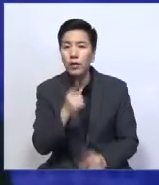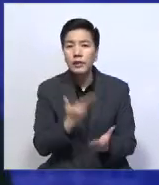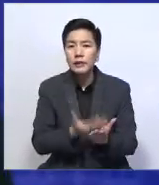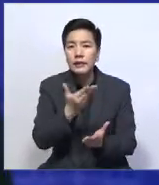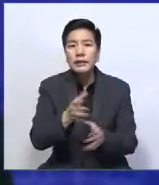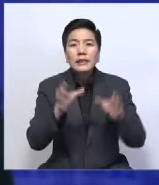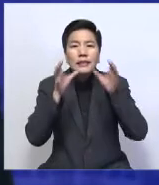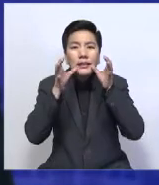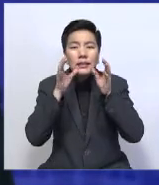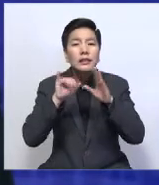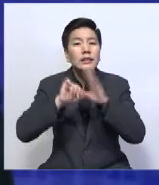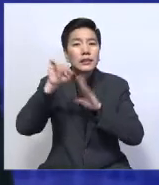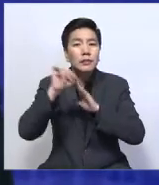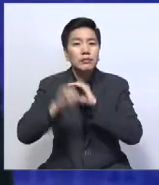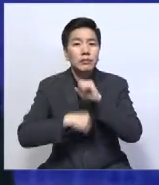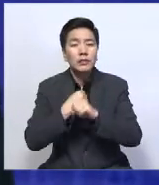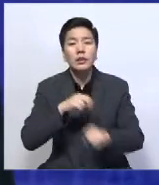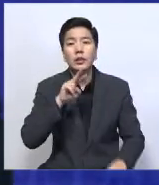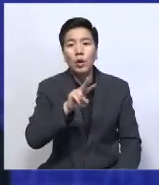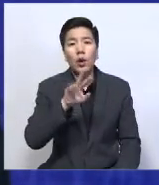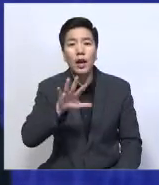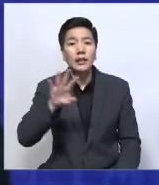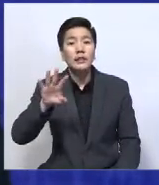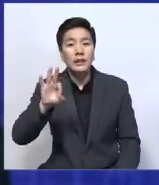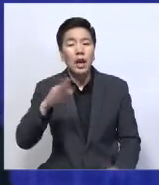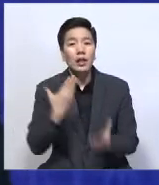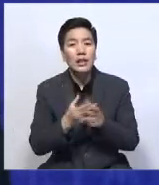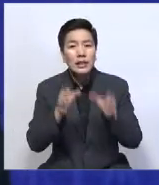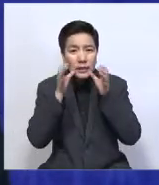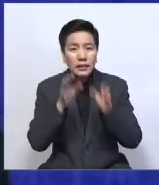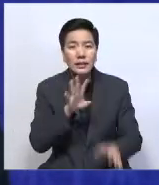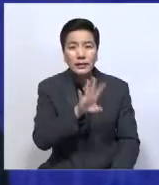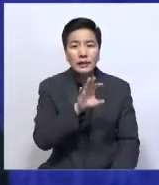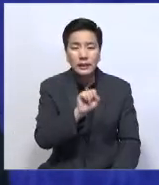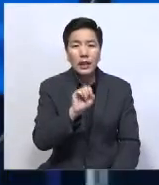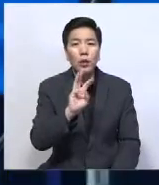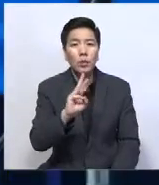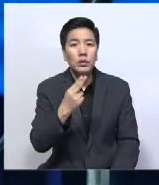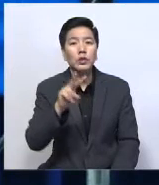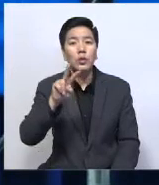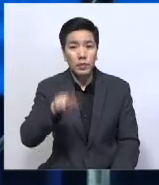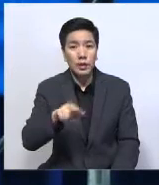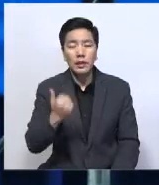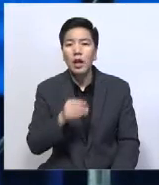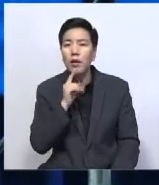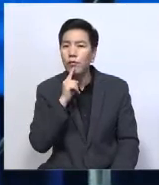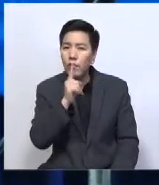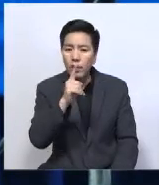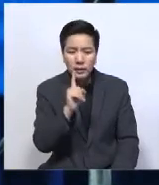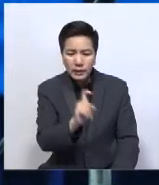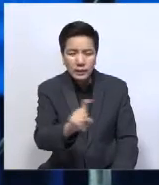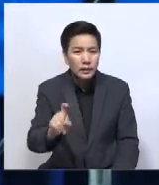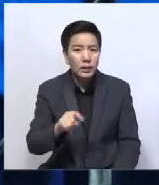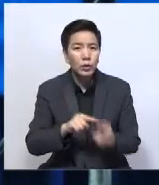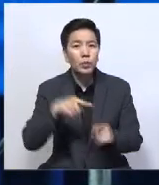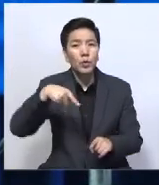ซื้อเสือดำที่สวนสัตว์เชียงใหม่เมื่อปี2549ในราคา 462,000 บาทส่วนการเรียกร้องค่าเสียหายตาม